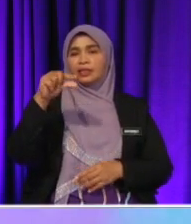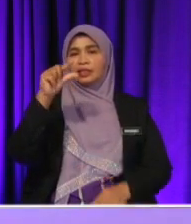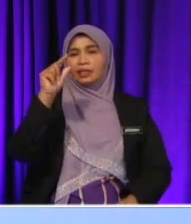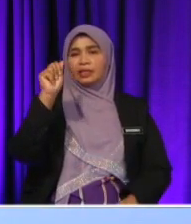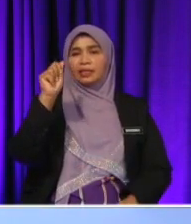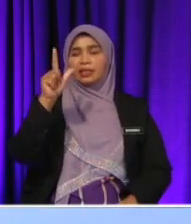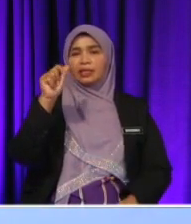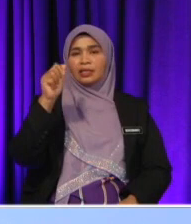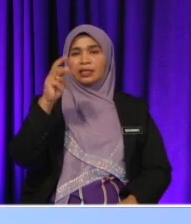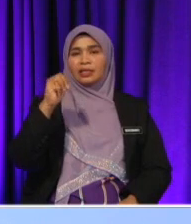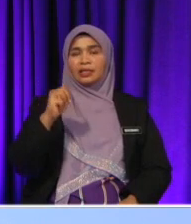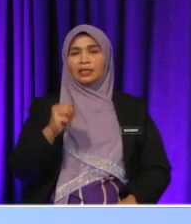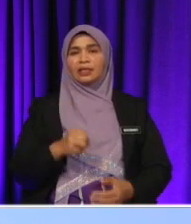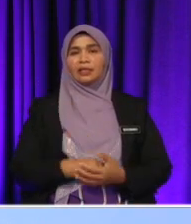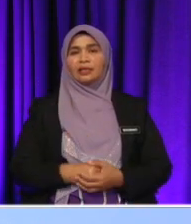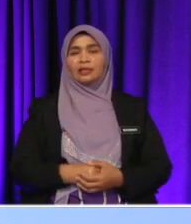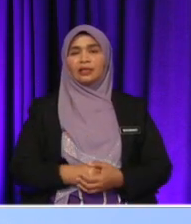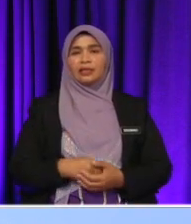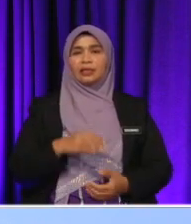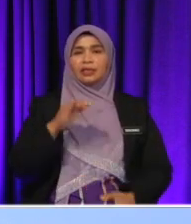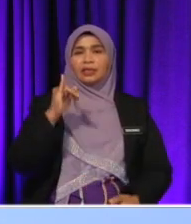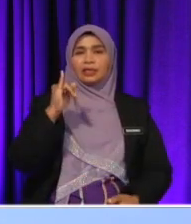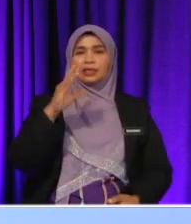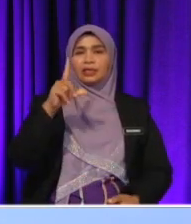seperti spesies ilodia namanya